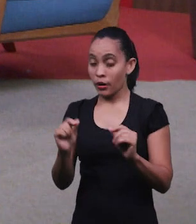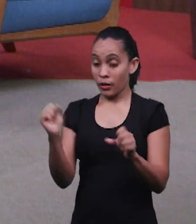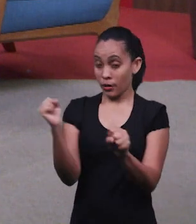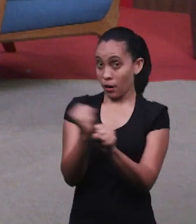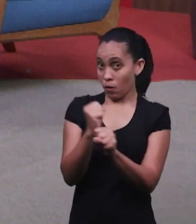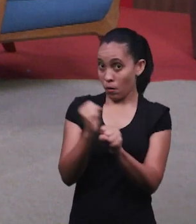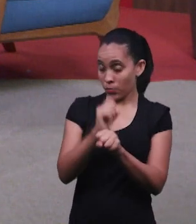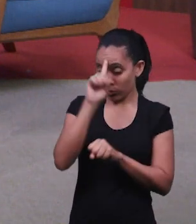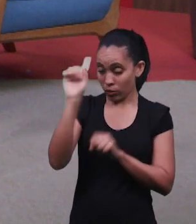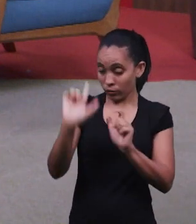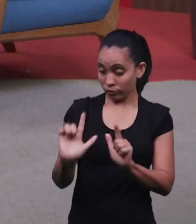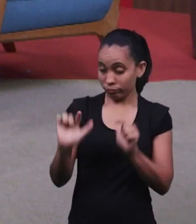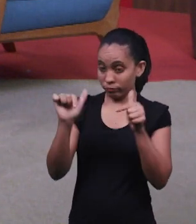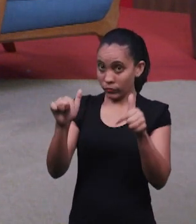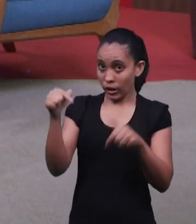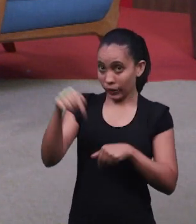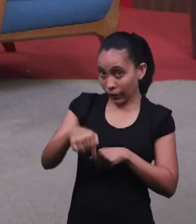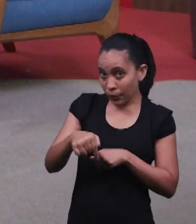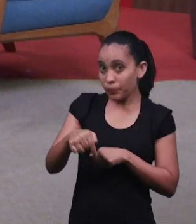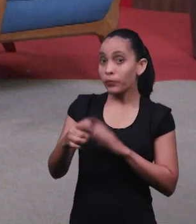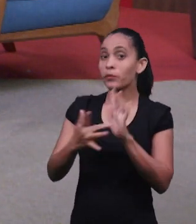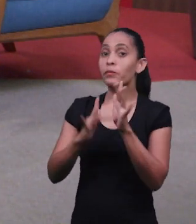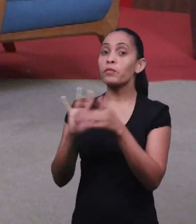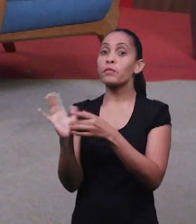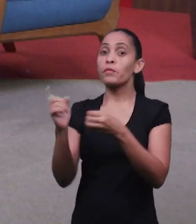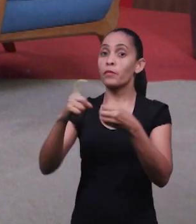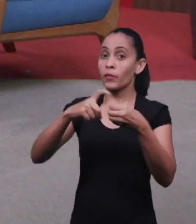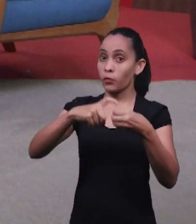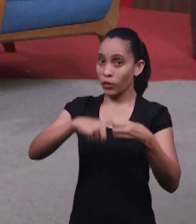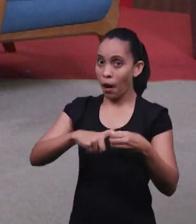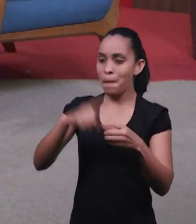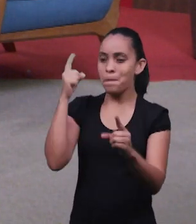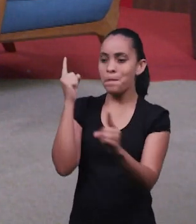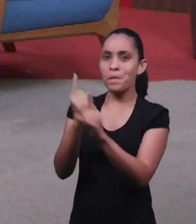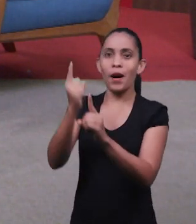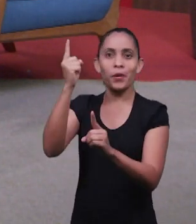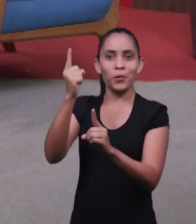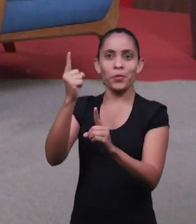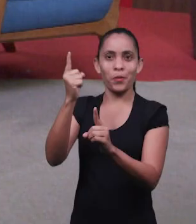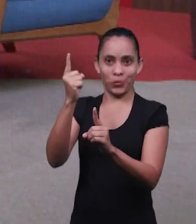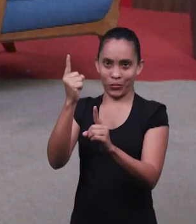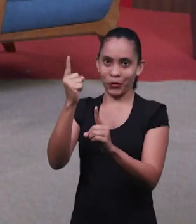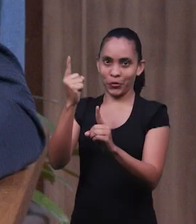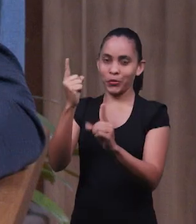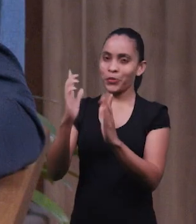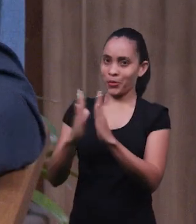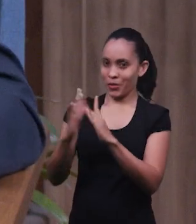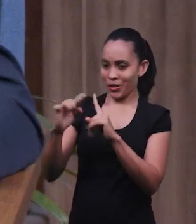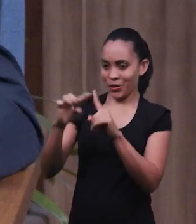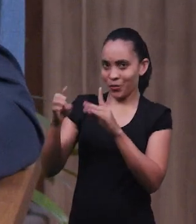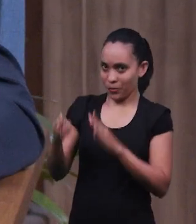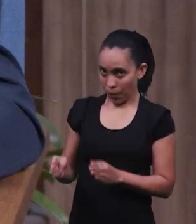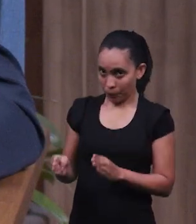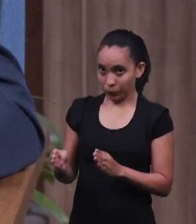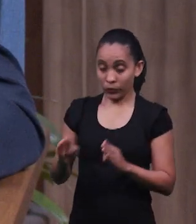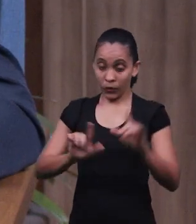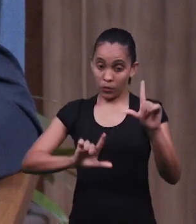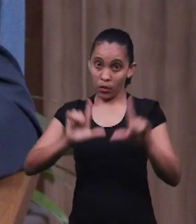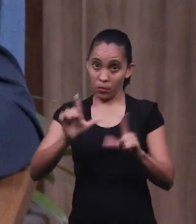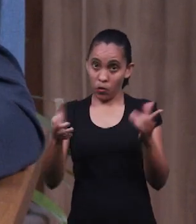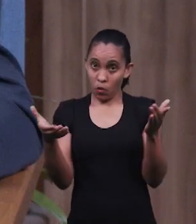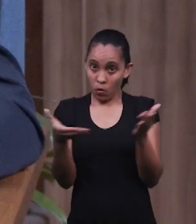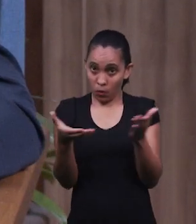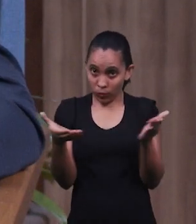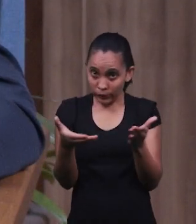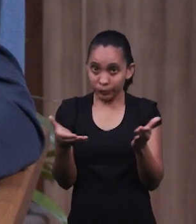que l'œuvre de Dieu se complète ici sur la terre et Jésus revienne pour la rencontre définitive avec son Église. Dans la programmation d'aujourd'hui,